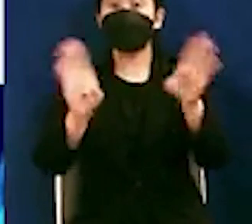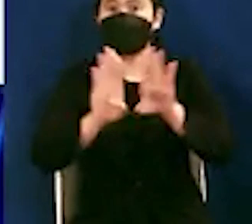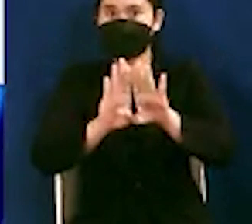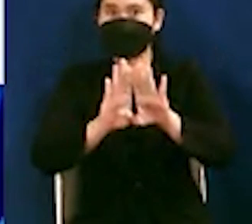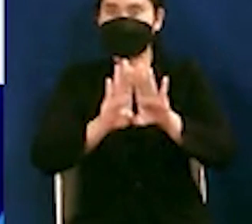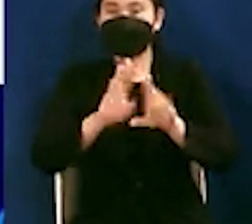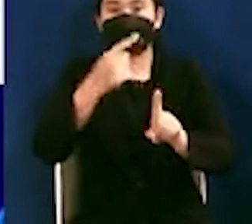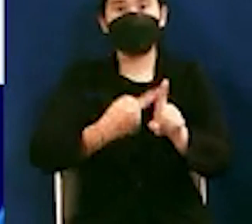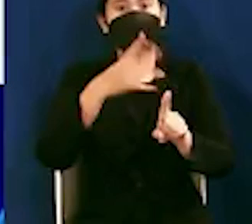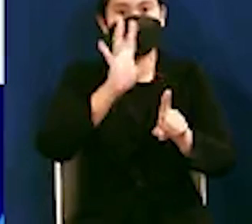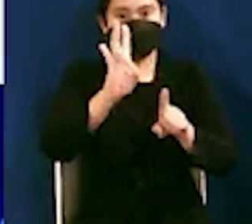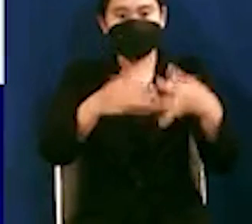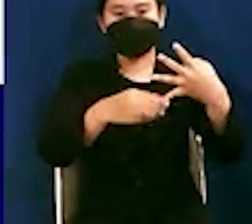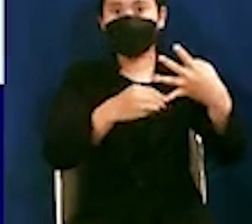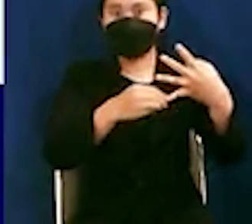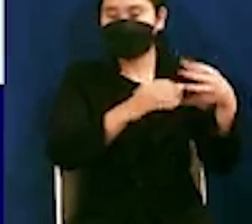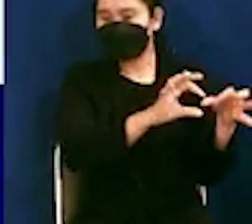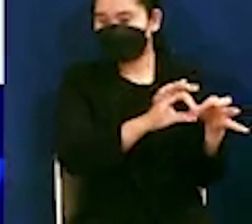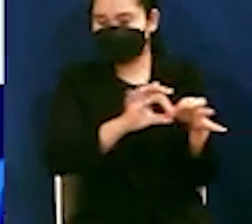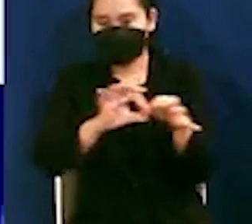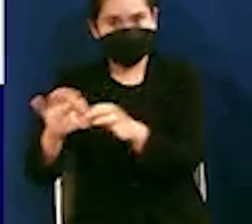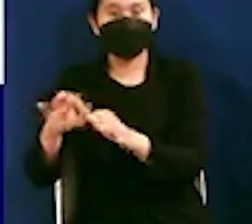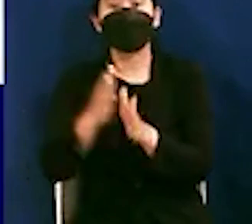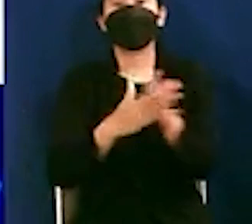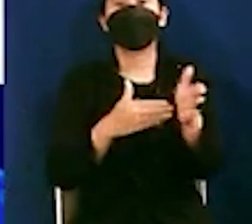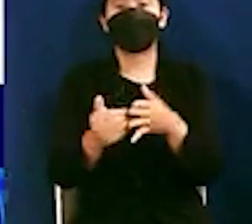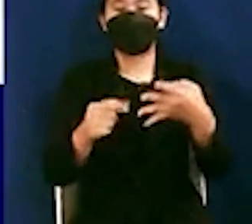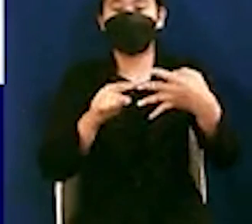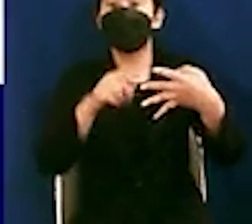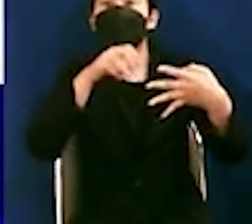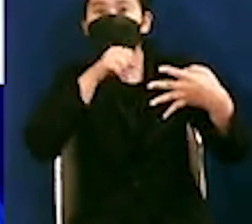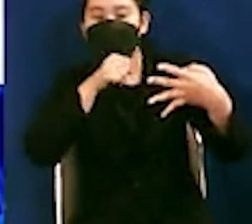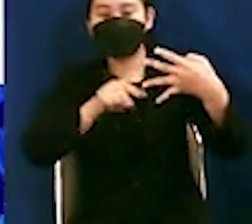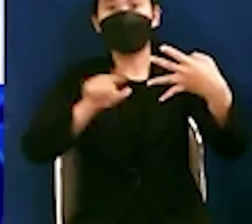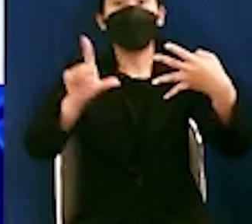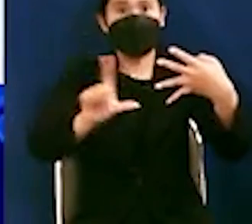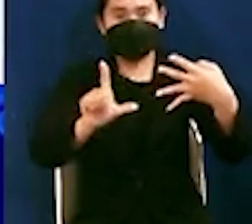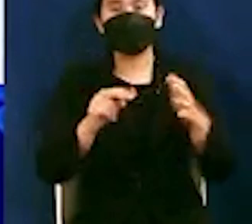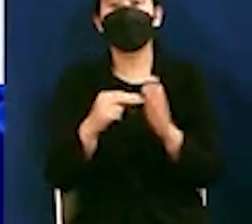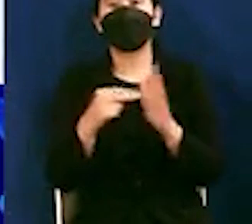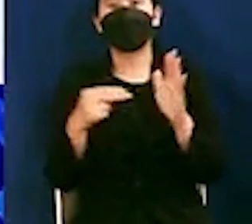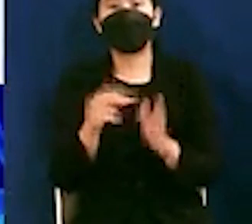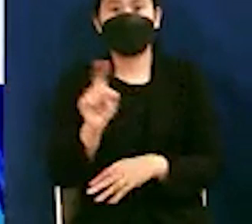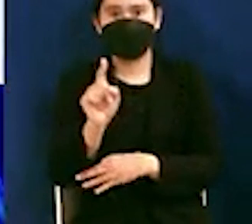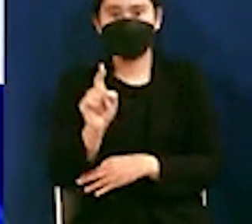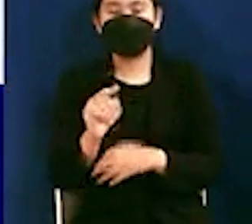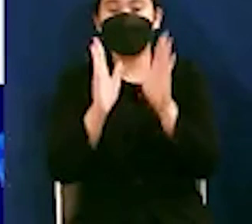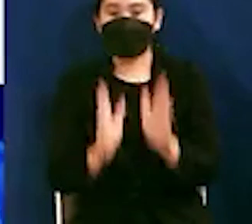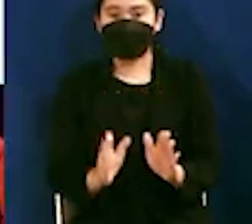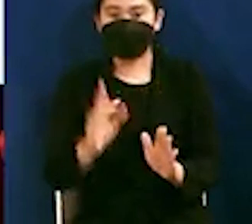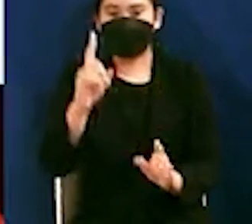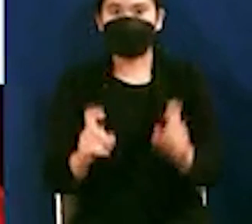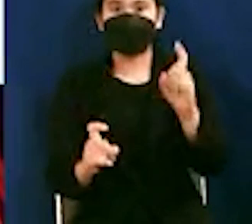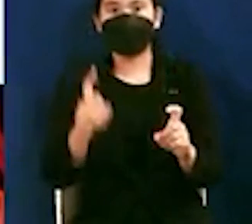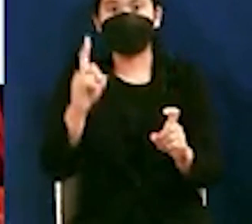ลายเดือนกรกฎาคมนะครับก็จะเป็นเส้นสีส้มกับเส้นสีเหลืองนะครับตัวเลขผู้ติดเชื้อก็จะไม่เกิ